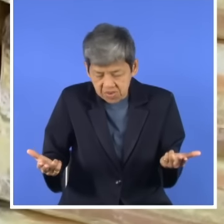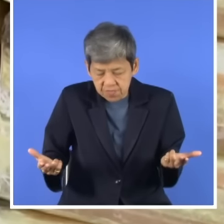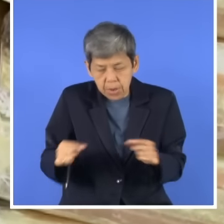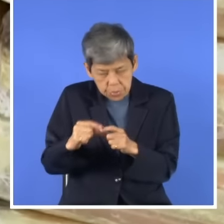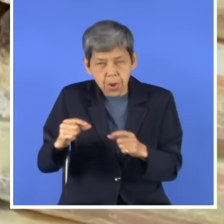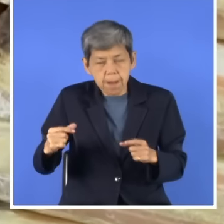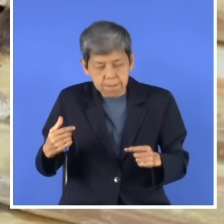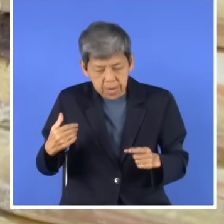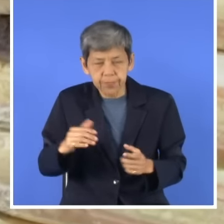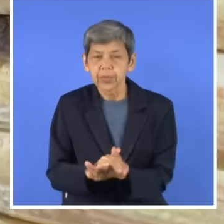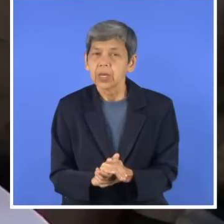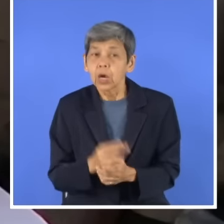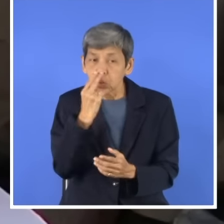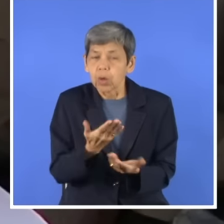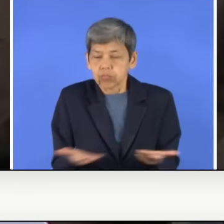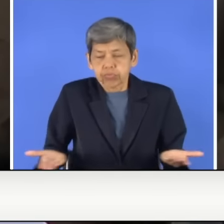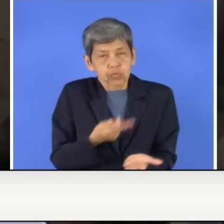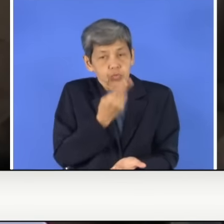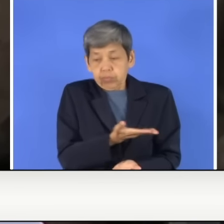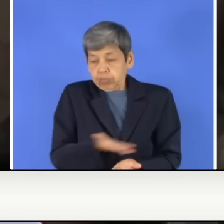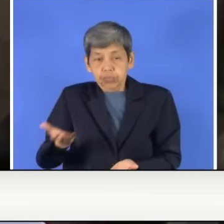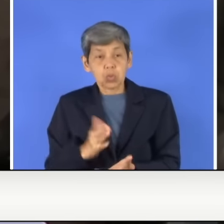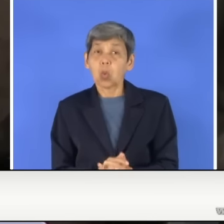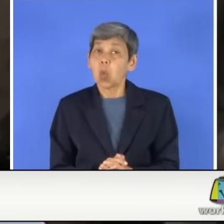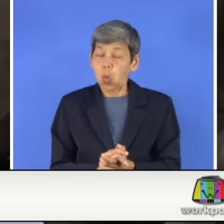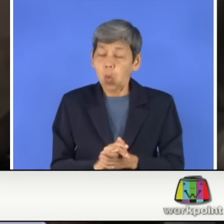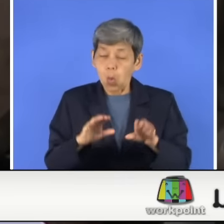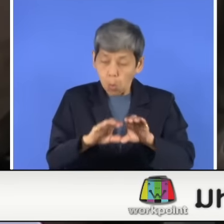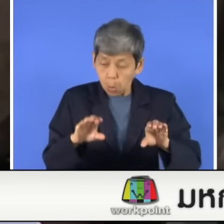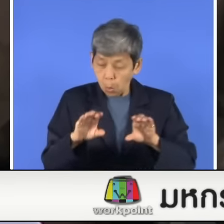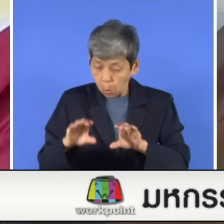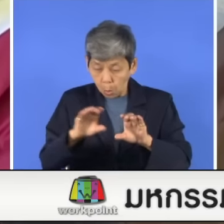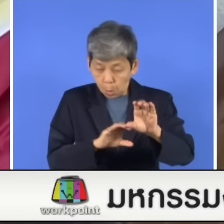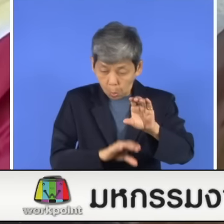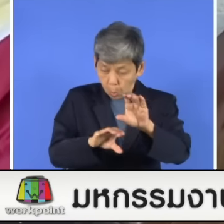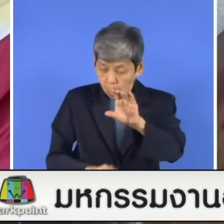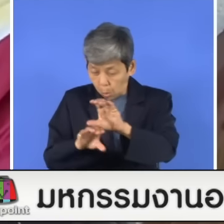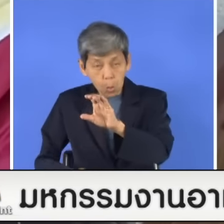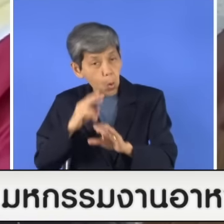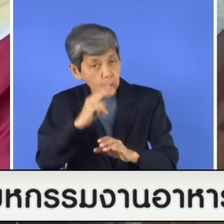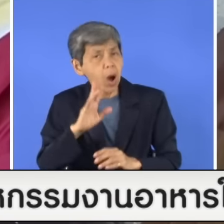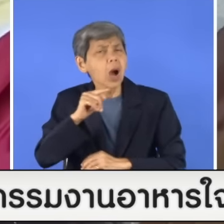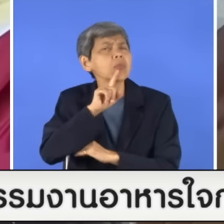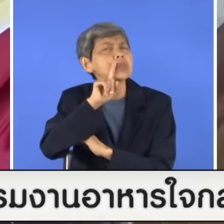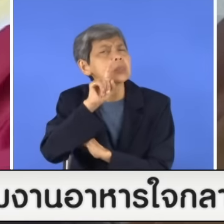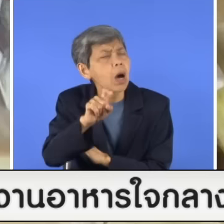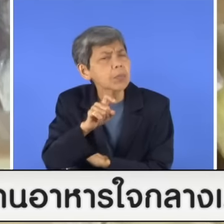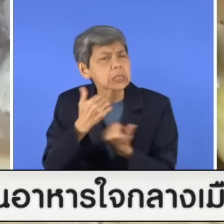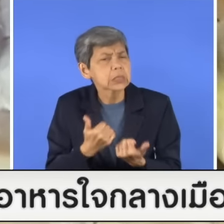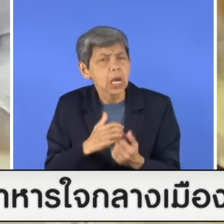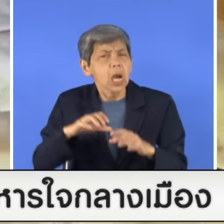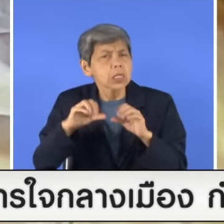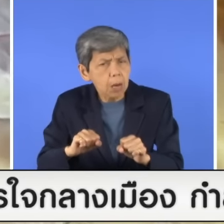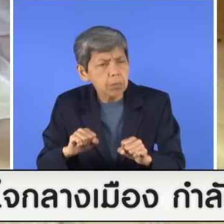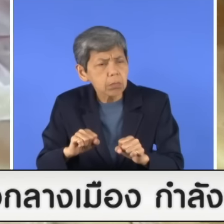ากนะครับนี่เอามาแถลงเลยดูยาบ้าดูเนี่ยเป็นมัดๆเป็นถุงๆเนี่ยแบบนี้ผู้สื่อข่าวก็ถามว่าเหตุใดเวลาจับยาเส